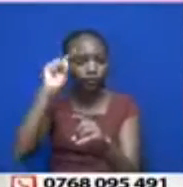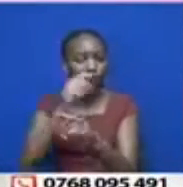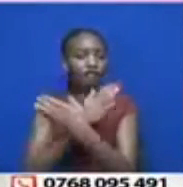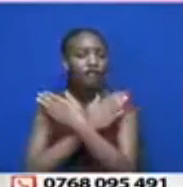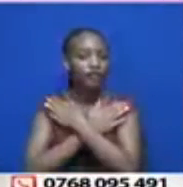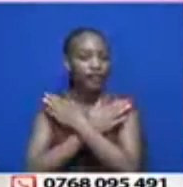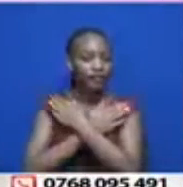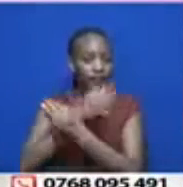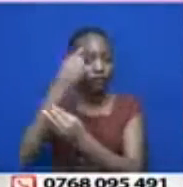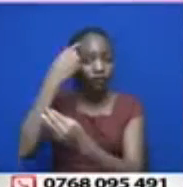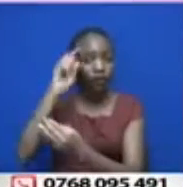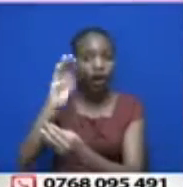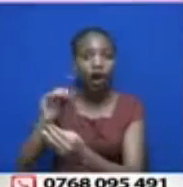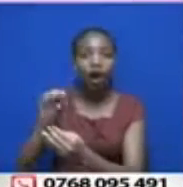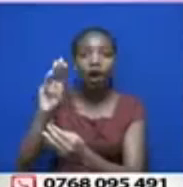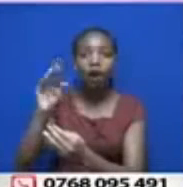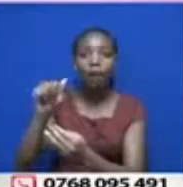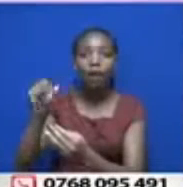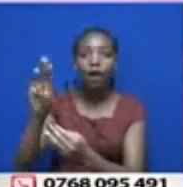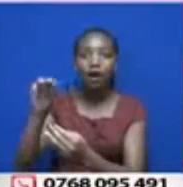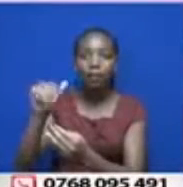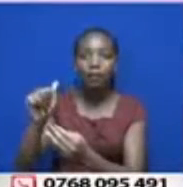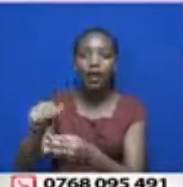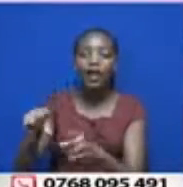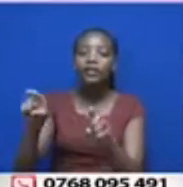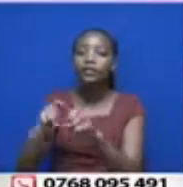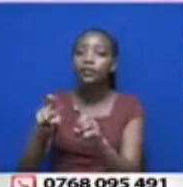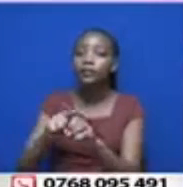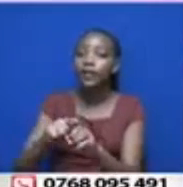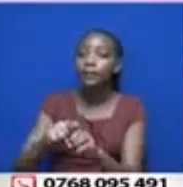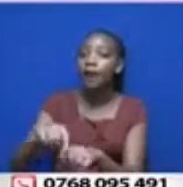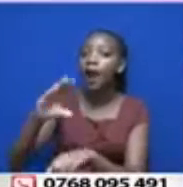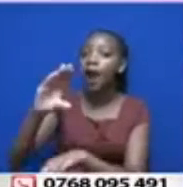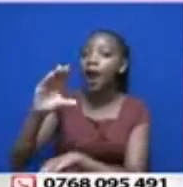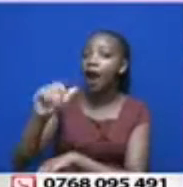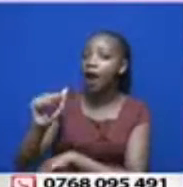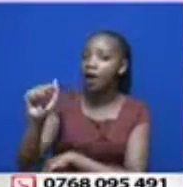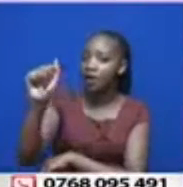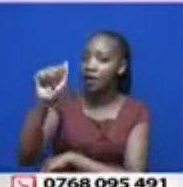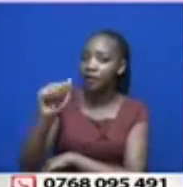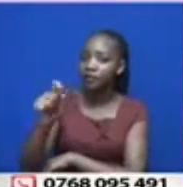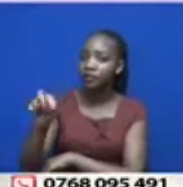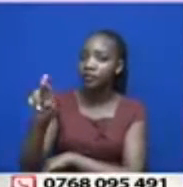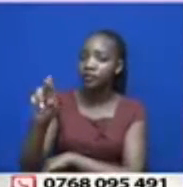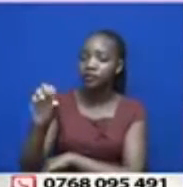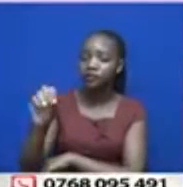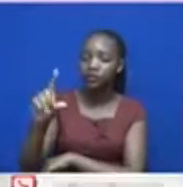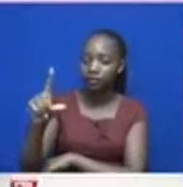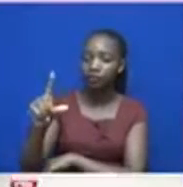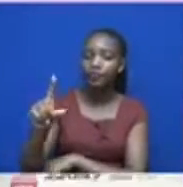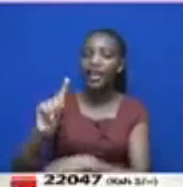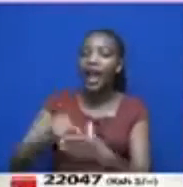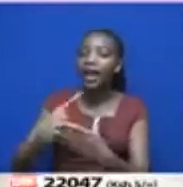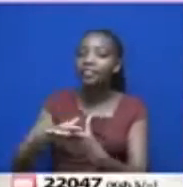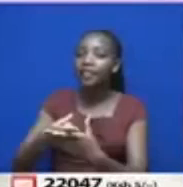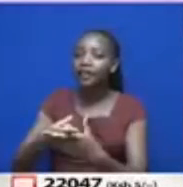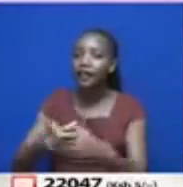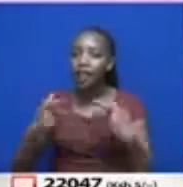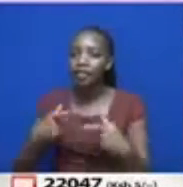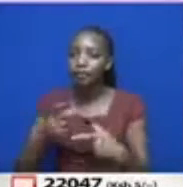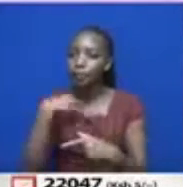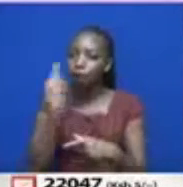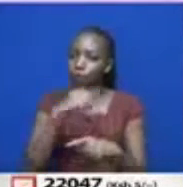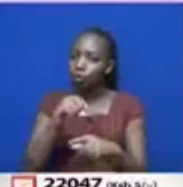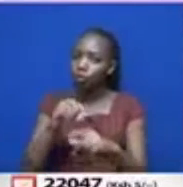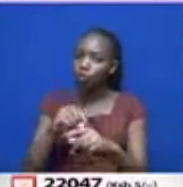Rais Obama na Rais Raul Castro, na yule aliyemteua kama mwakilishi wake